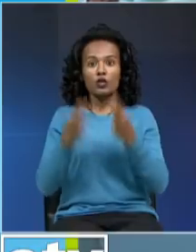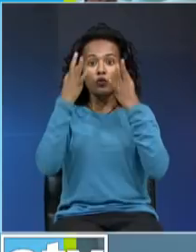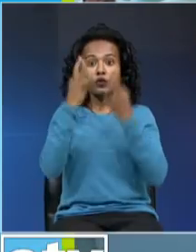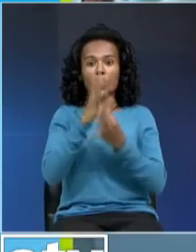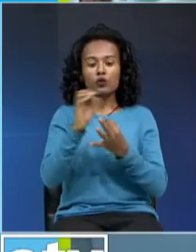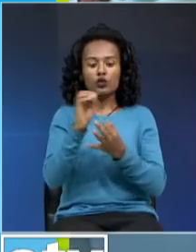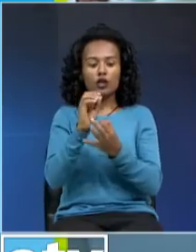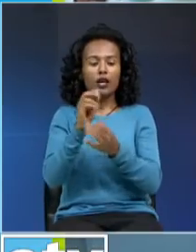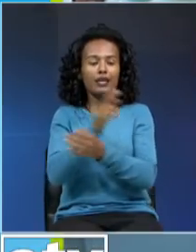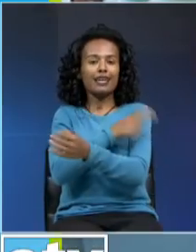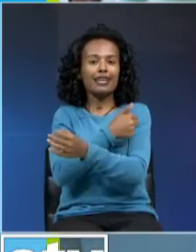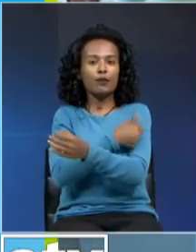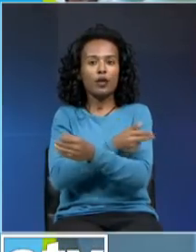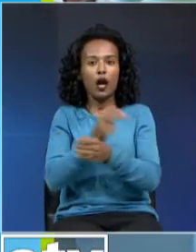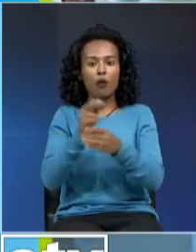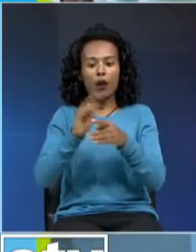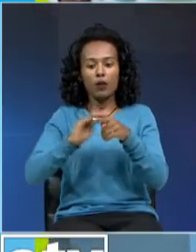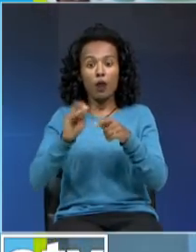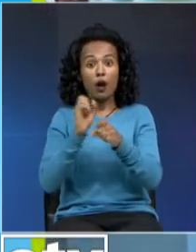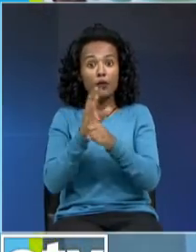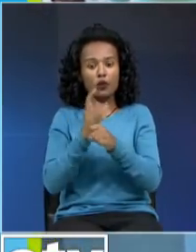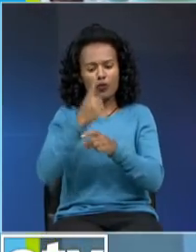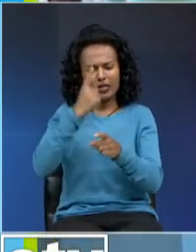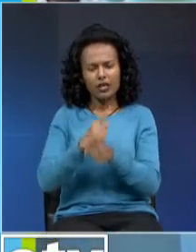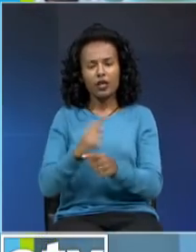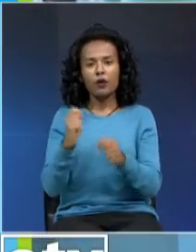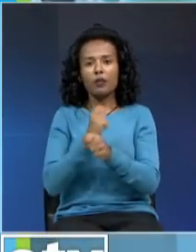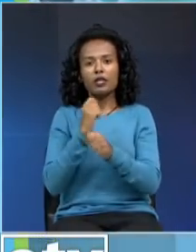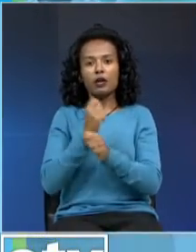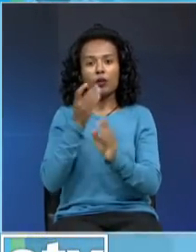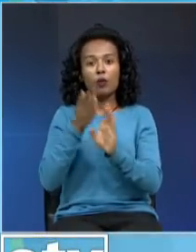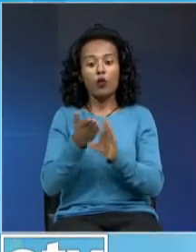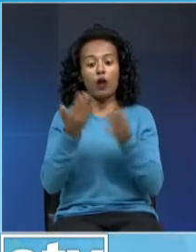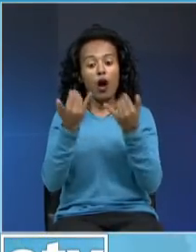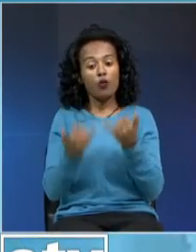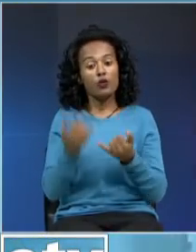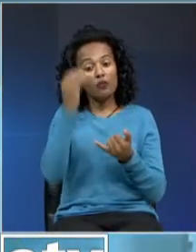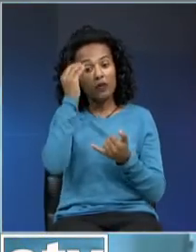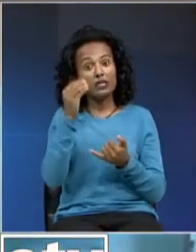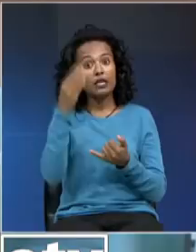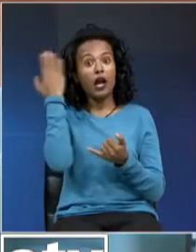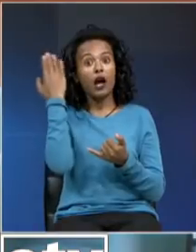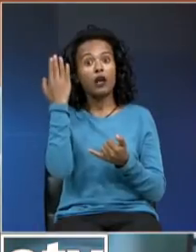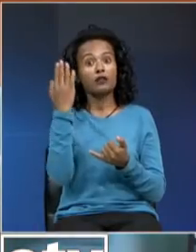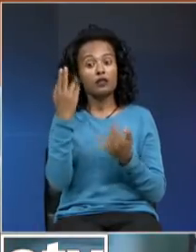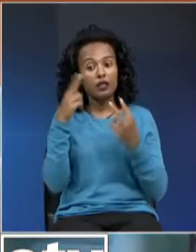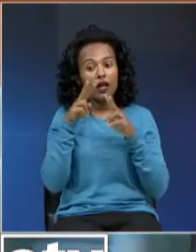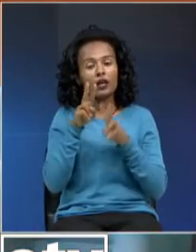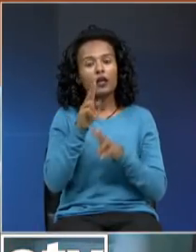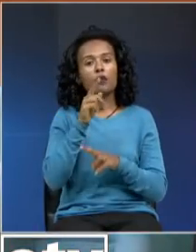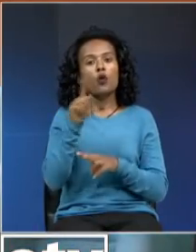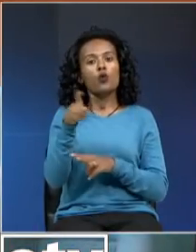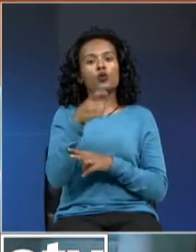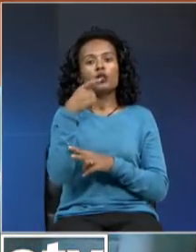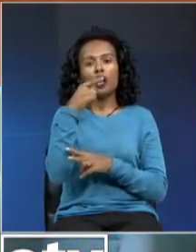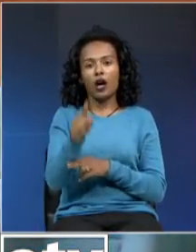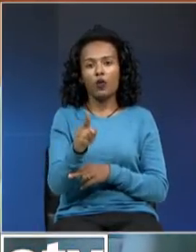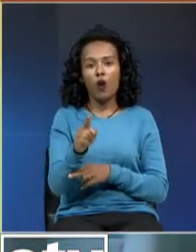ውሳኔዎችና የህክምና ባለሙያዎች ምክሮችን በትክክል በመተግበር ረገድ አሁንም መዘናጋት እየተስተዋለ መሆኑን